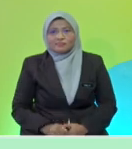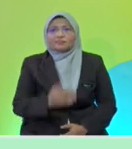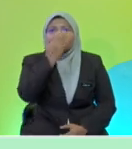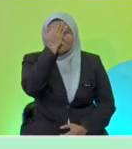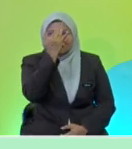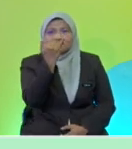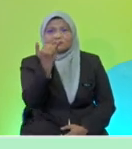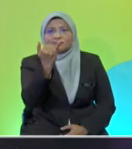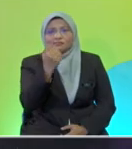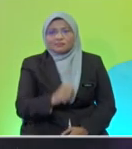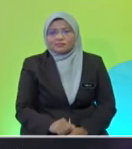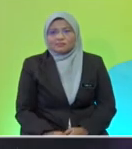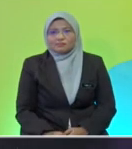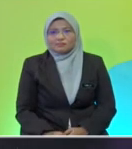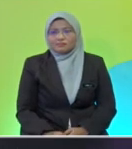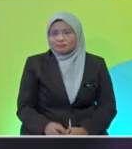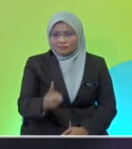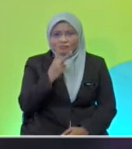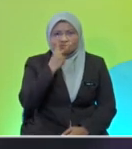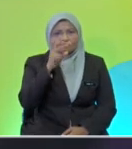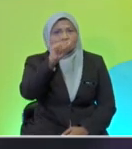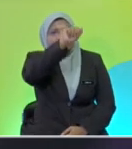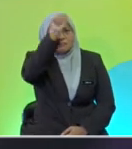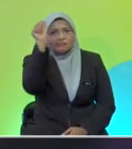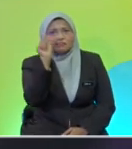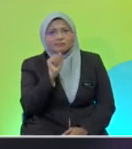kalau tengok dari soal ini